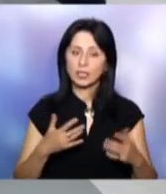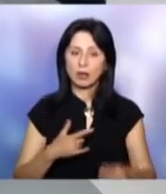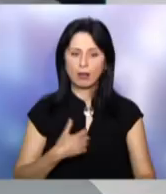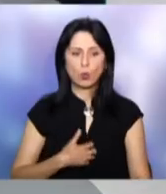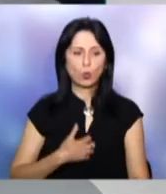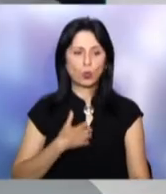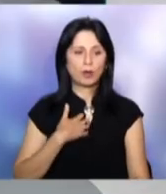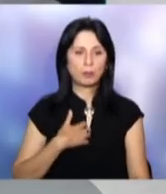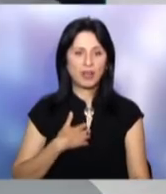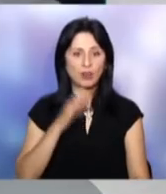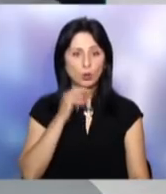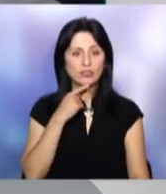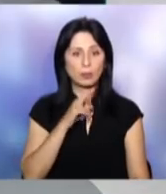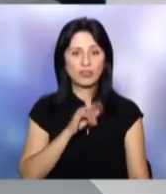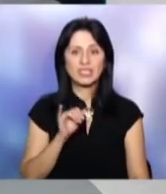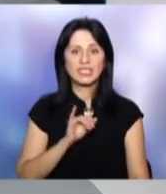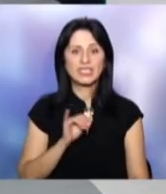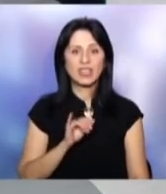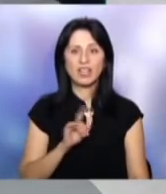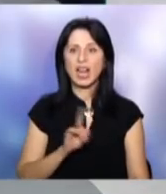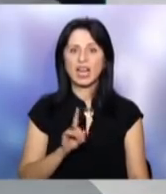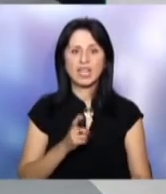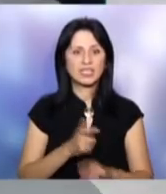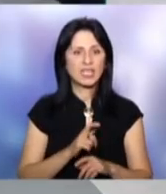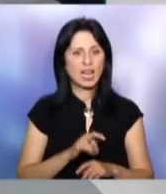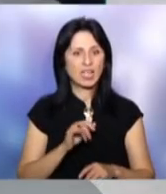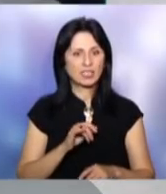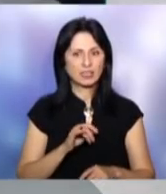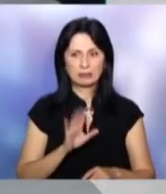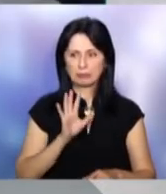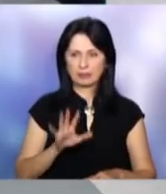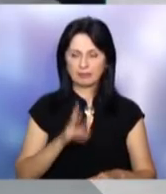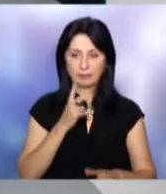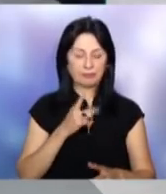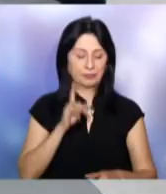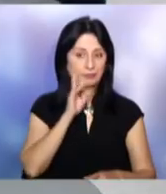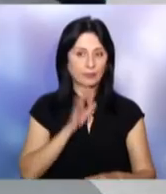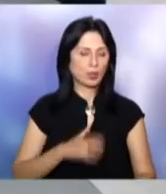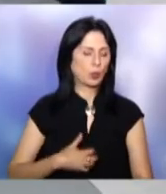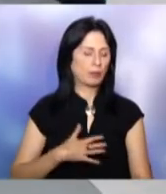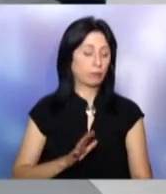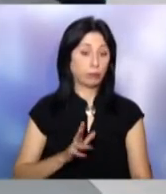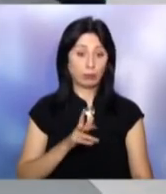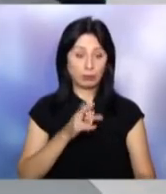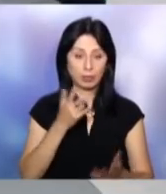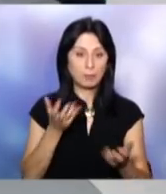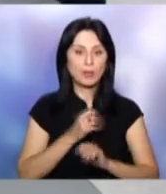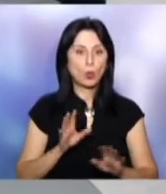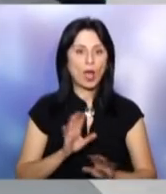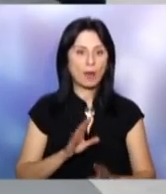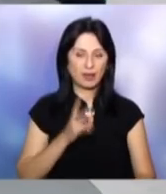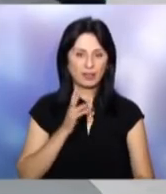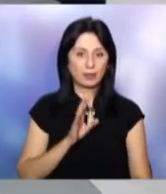ხო? ხა გული მერევა, როდის ვამბობთ, როდესაც სადღაც რაღაც ძალიან შეგვეზიზღა, ძალიან ძალიან არ გვესიამოვნა, ხო? მიუღებელია კატეგორიულად.